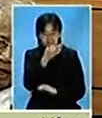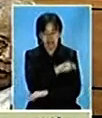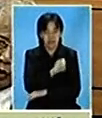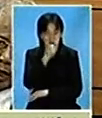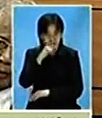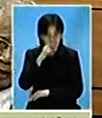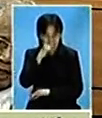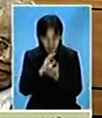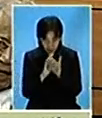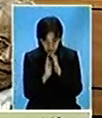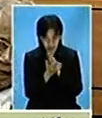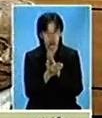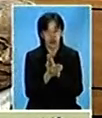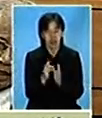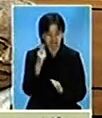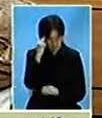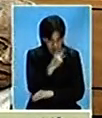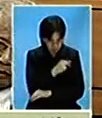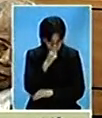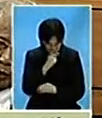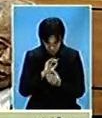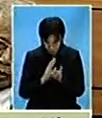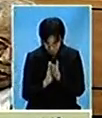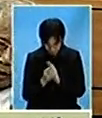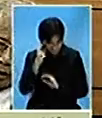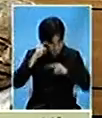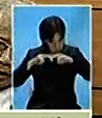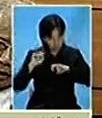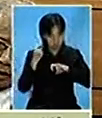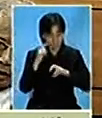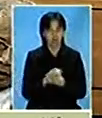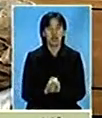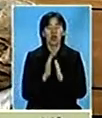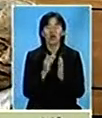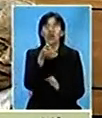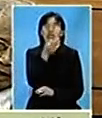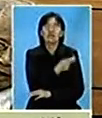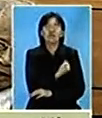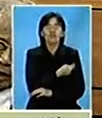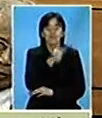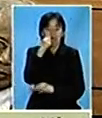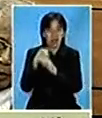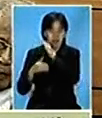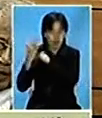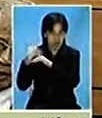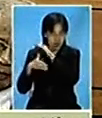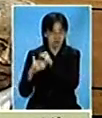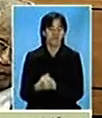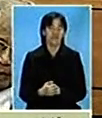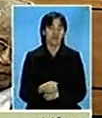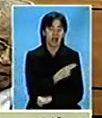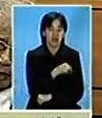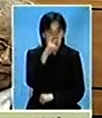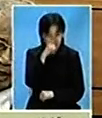ไทยประยุกต์นะครับทำให้เห็นมาเป็นอีกแบบนึงหรือลักษณะผู้ประกอบวิชาชีพแพทย์แผนไทยนะครับแล้วก็มีผู้ประกอบวิชาชีพแพทย์แผนไทยประ